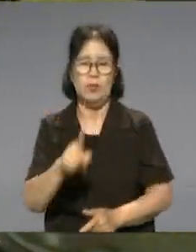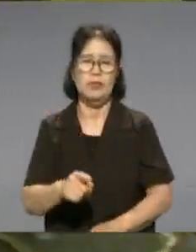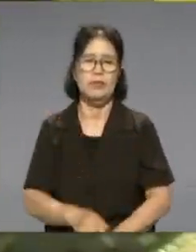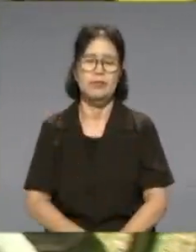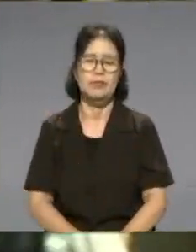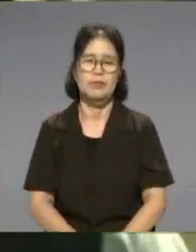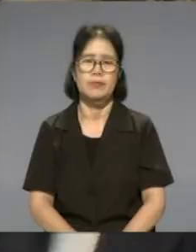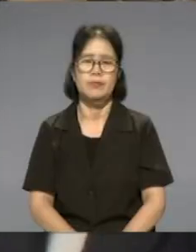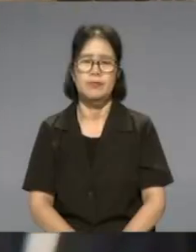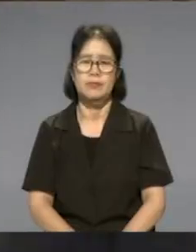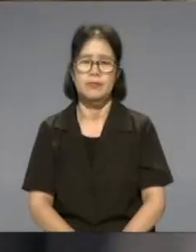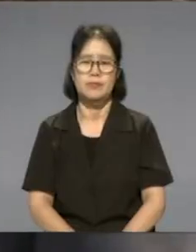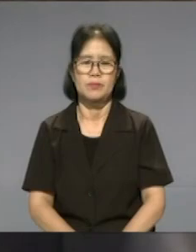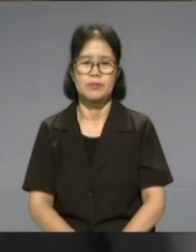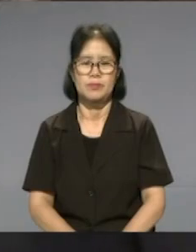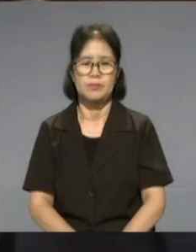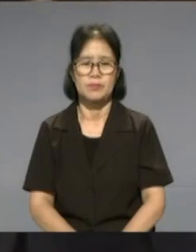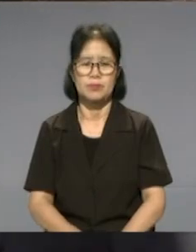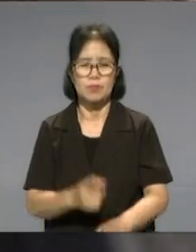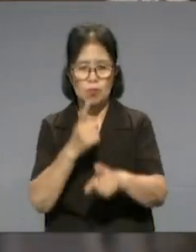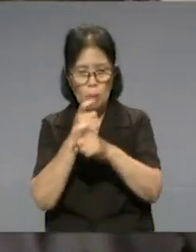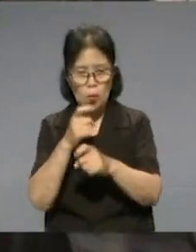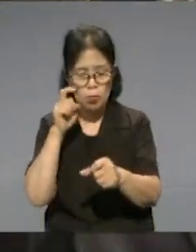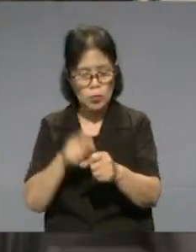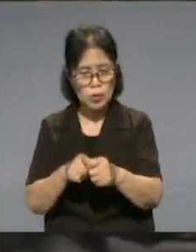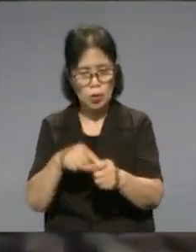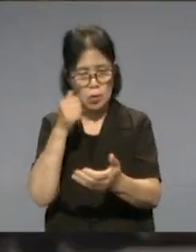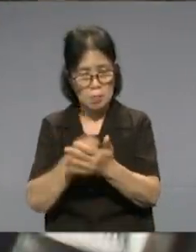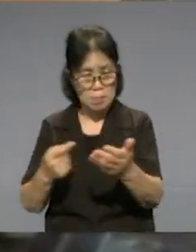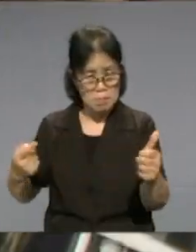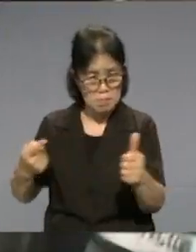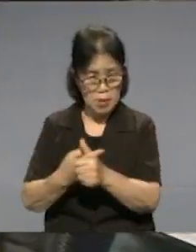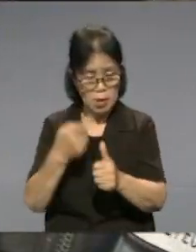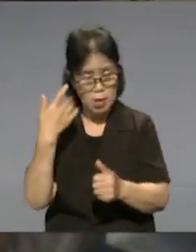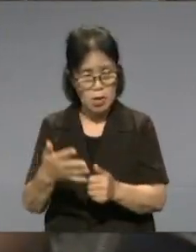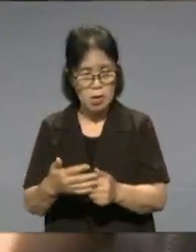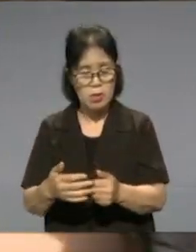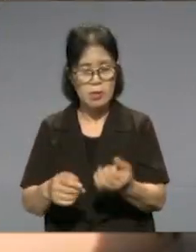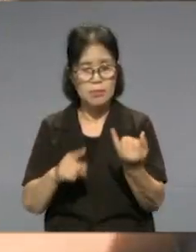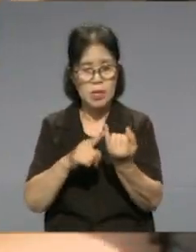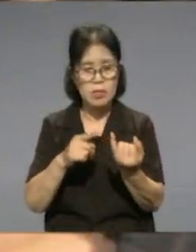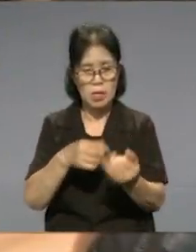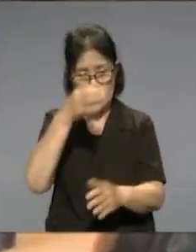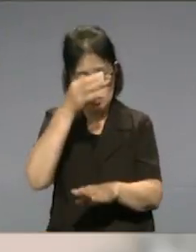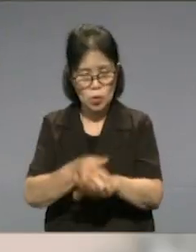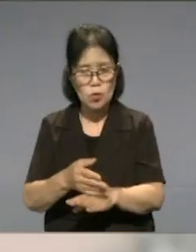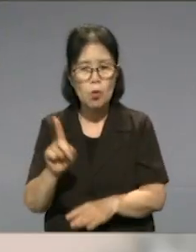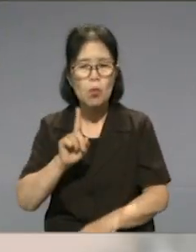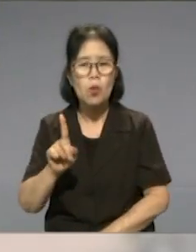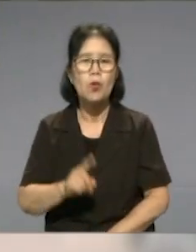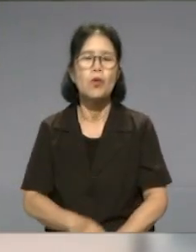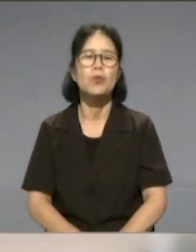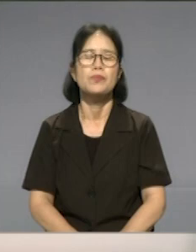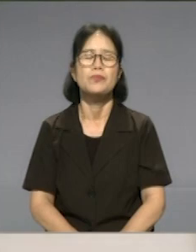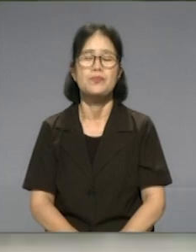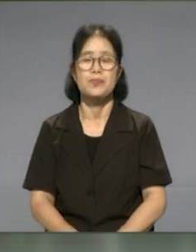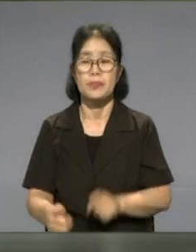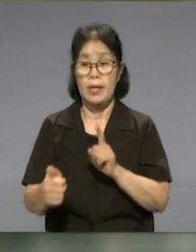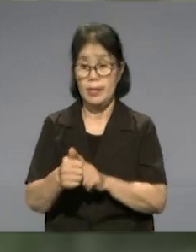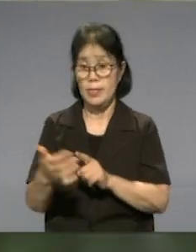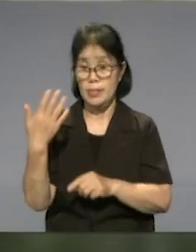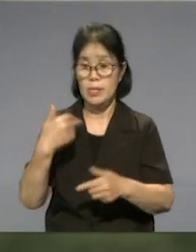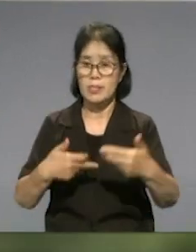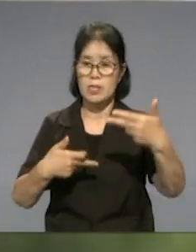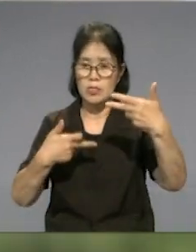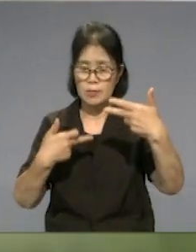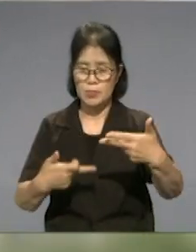표시했습니다. 보복할 목적으로 범행 저질렀습니까? 숨진 피해자에게 죄송하지 않으세요? A씨는 지난